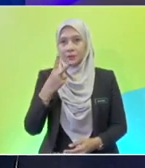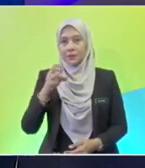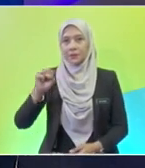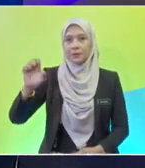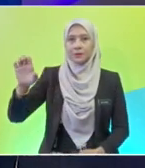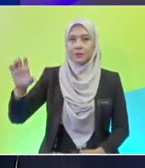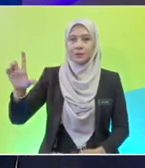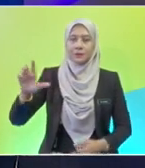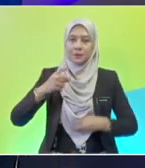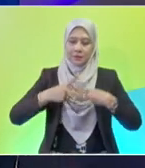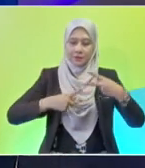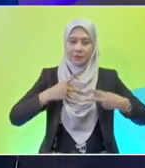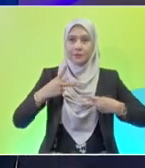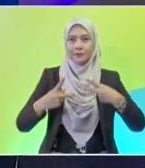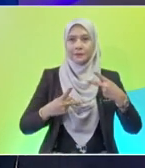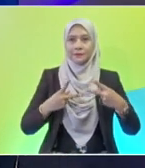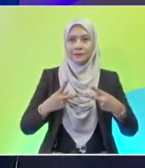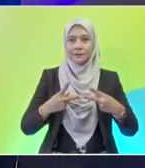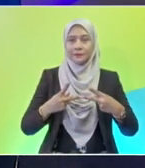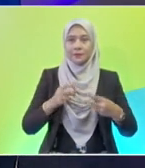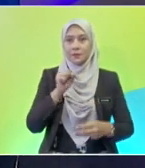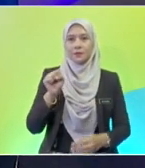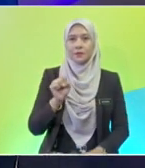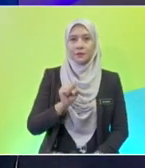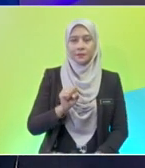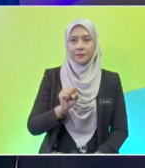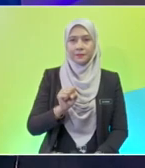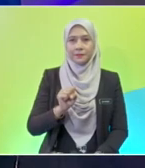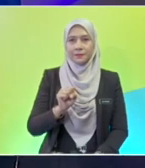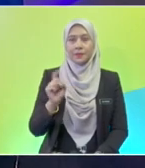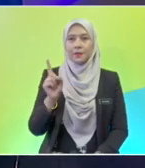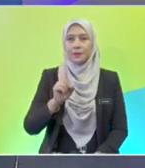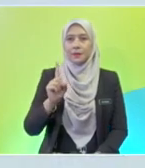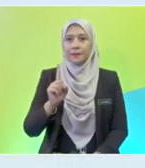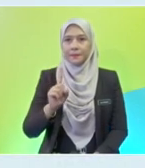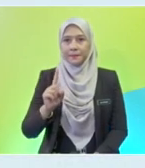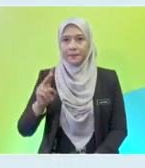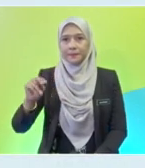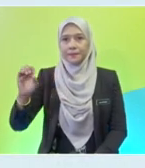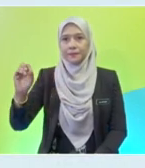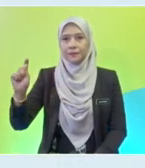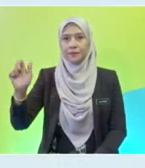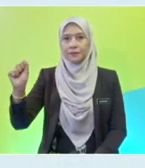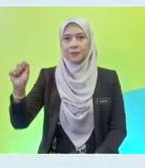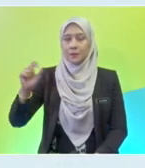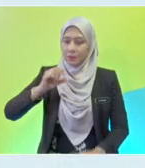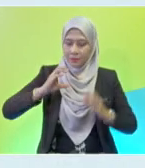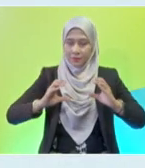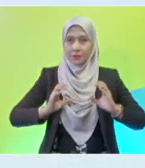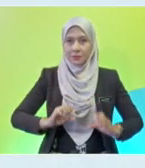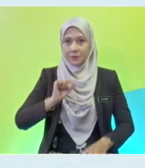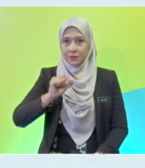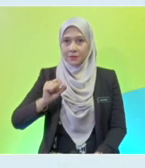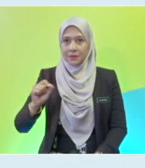seterusnya mungkin soalnya bertanya manakah notasi sel ini notasi itu cara menulis cara menulis